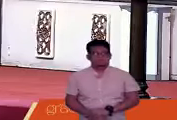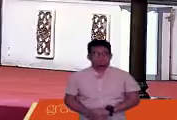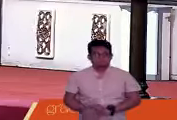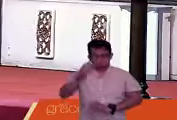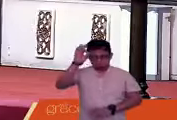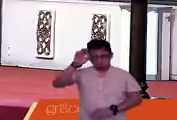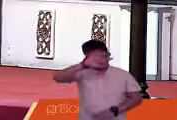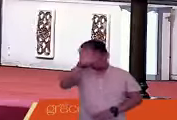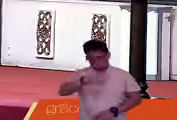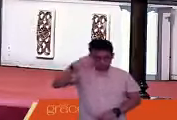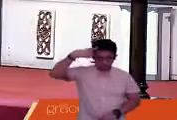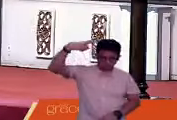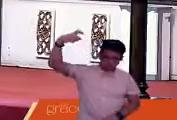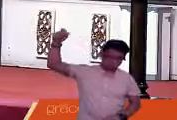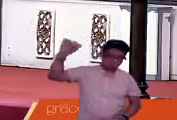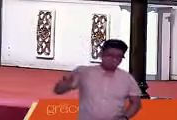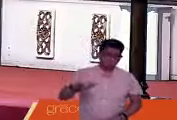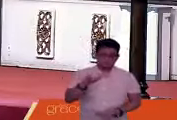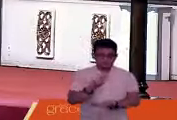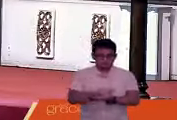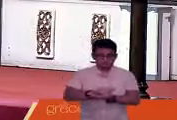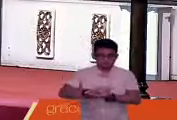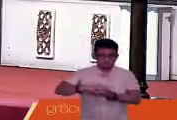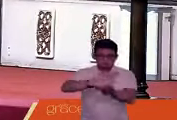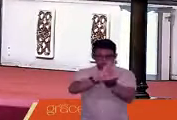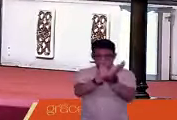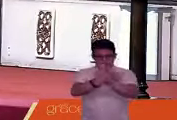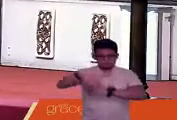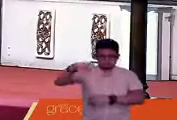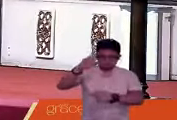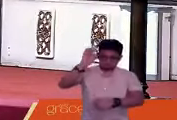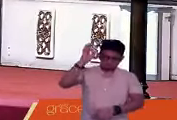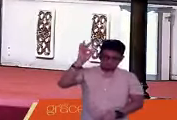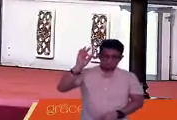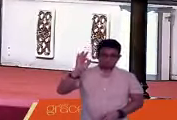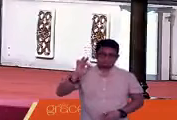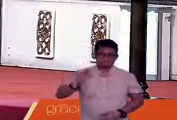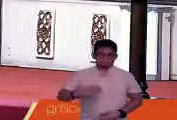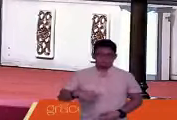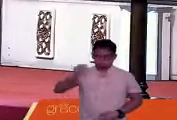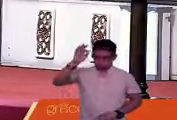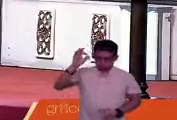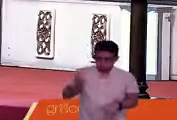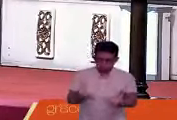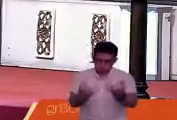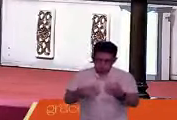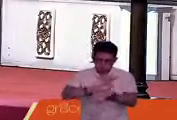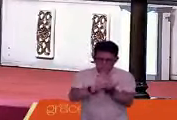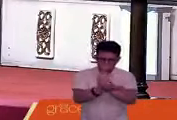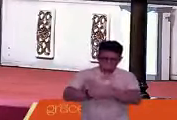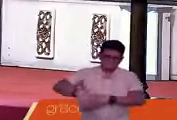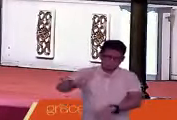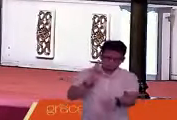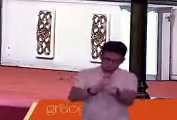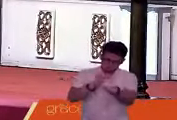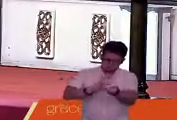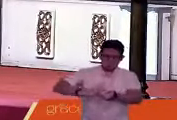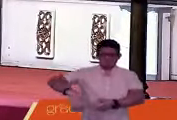I never dream nga magpastor siya. Kaya niadto sa pastor pa ko, ganahan ko ang akong mga anak magdoktor,